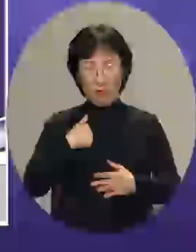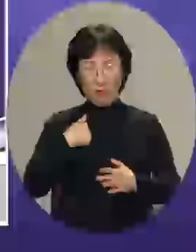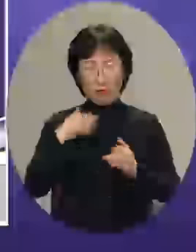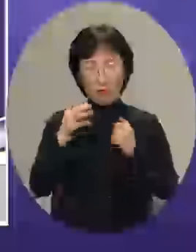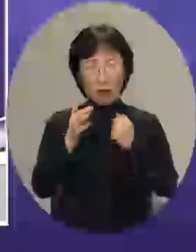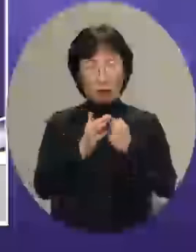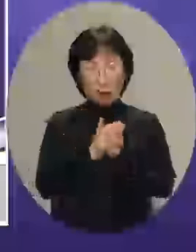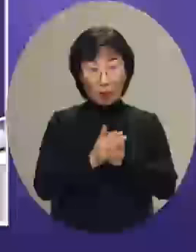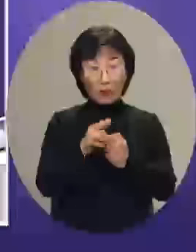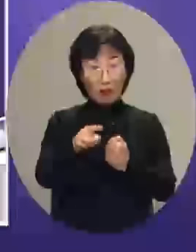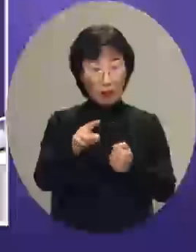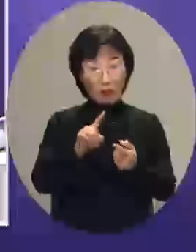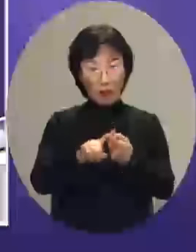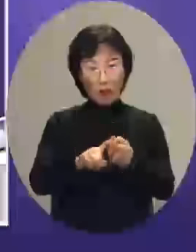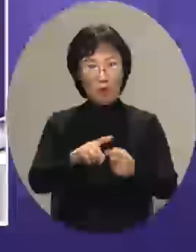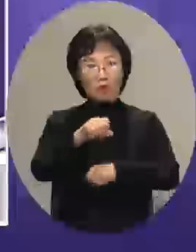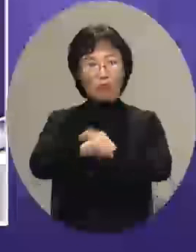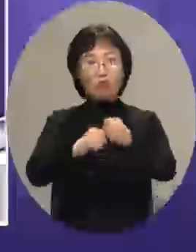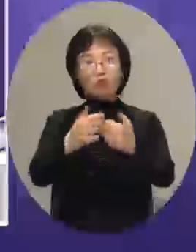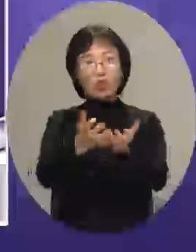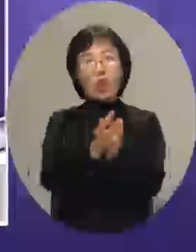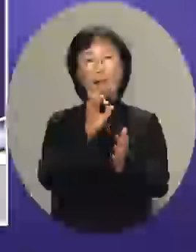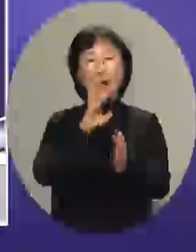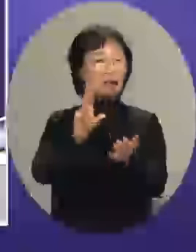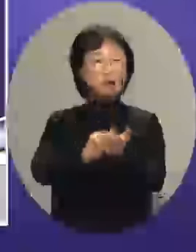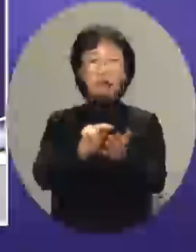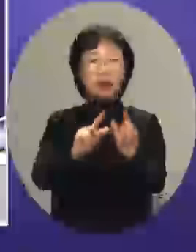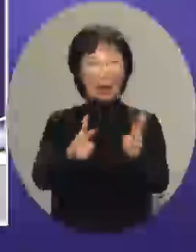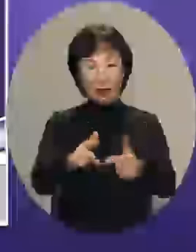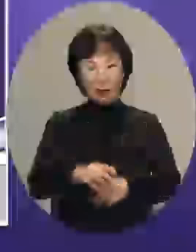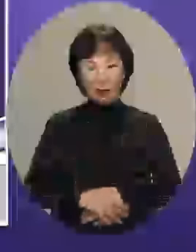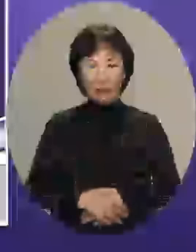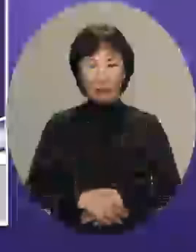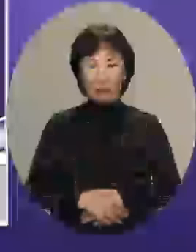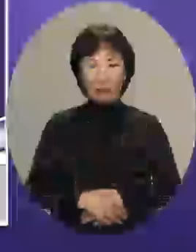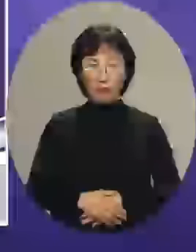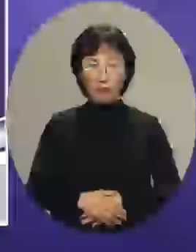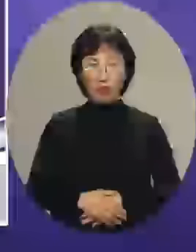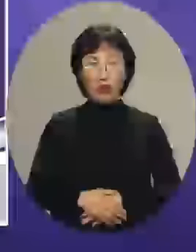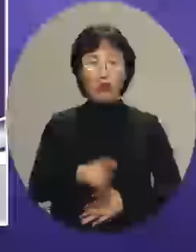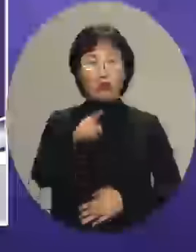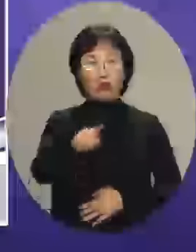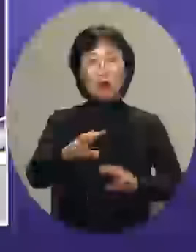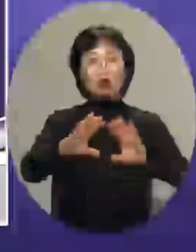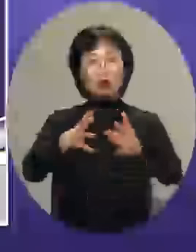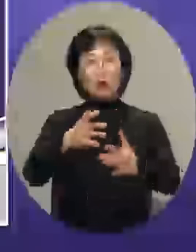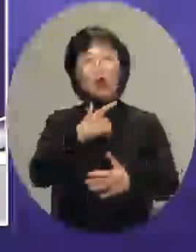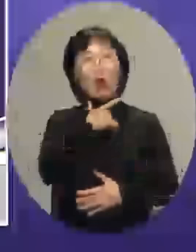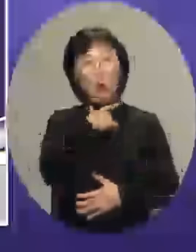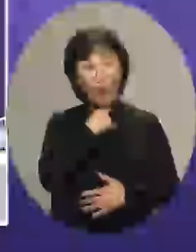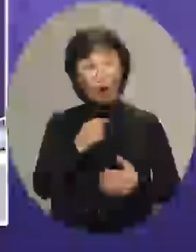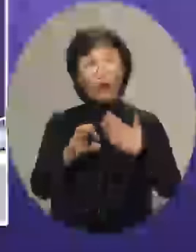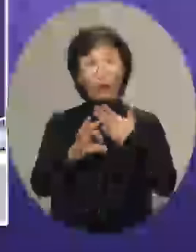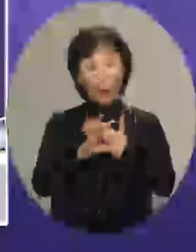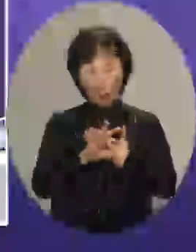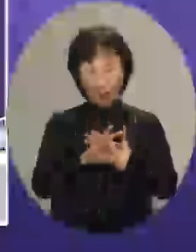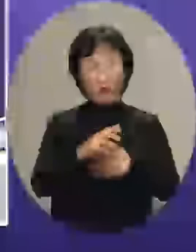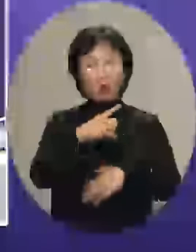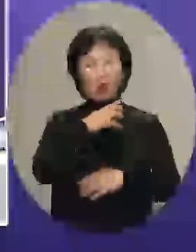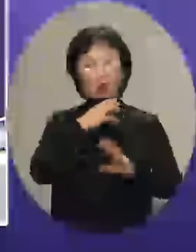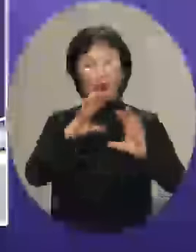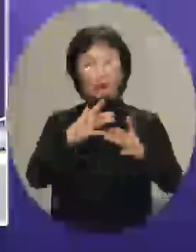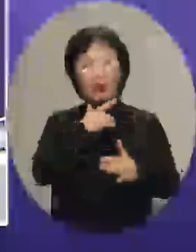이게 민주당만의 문제가 아닌 거 아시잖아요. 아니, 저희는 검찰 공화국이 되니까 국민들이 원하면 잠깐만. 아니 국민들이 원하면